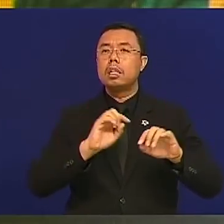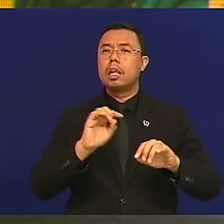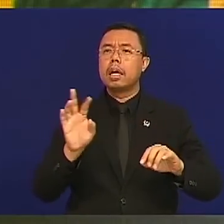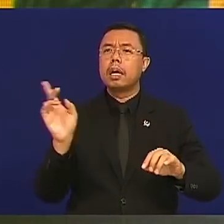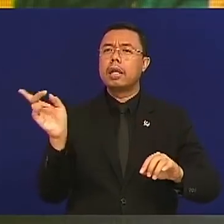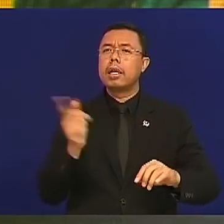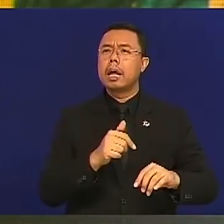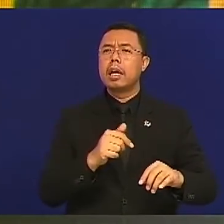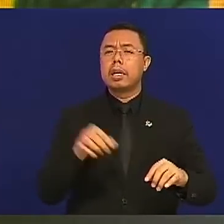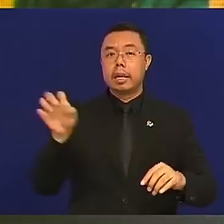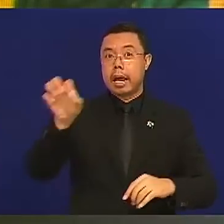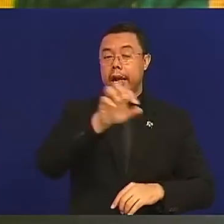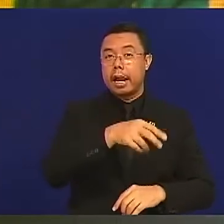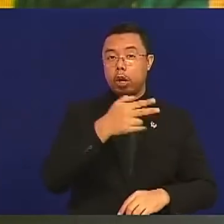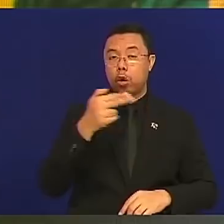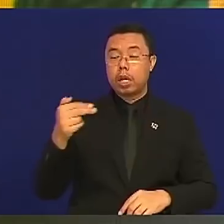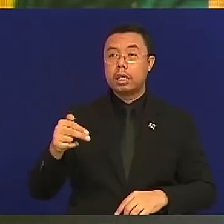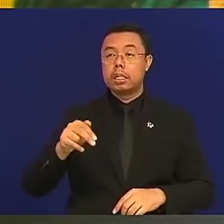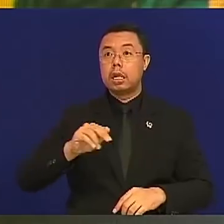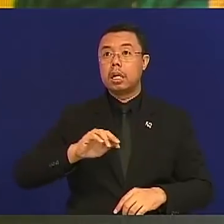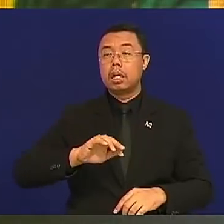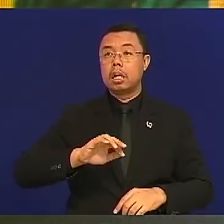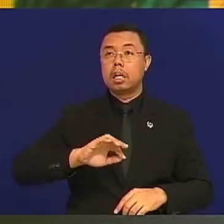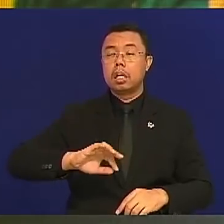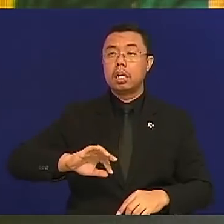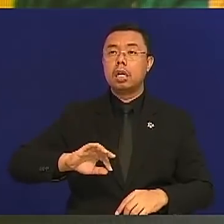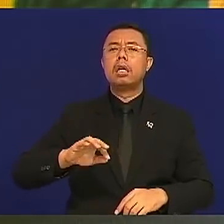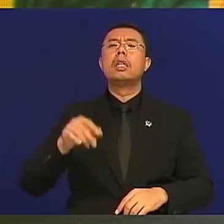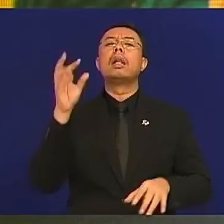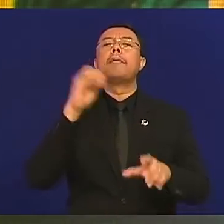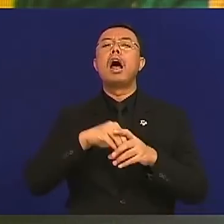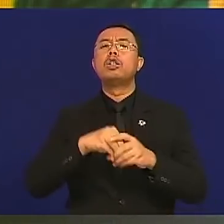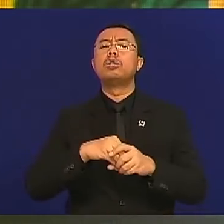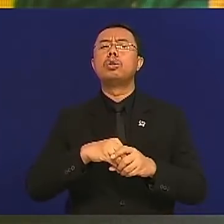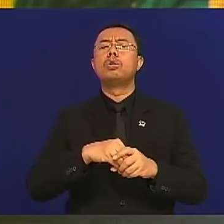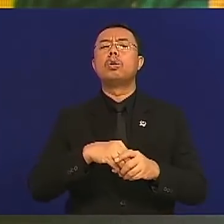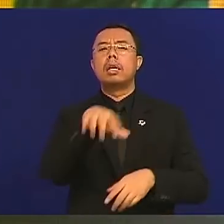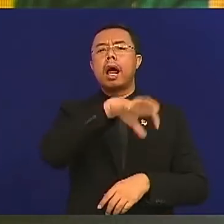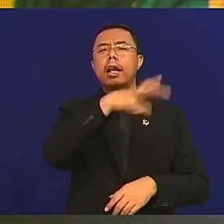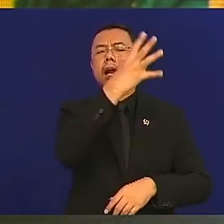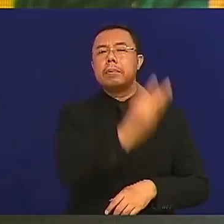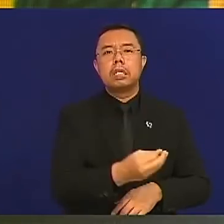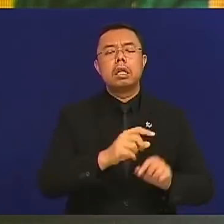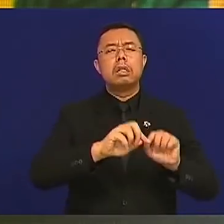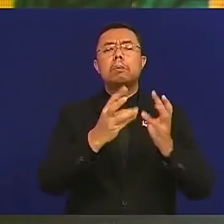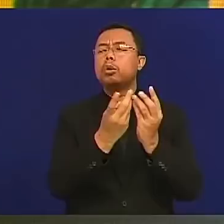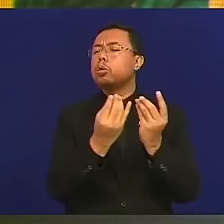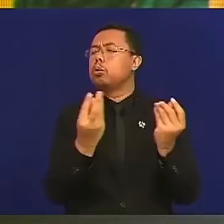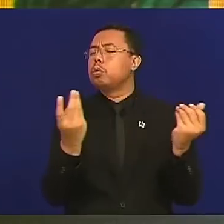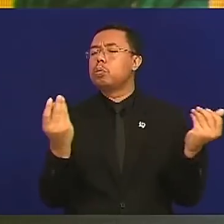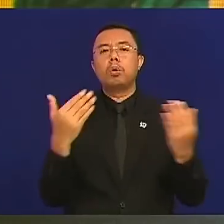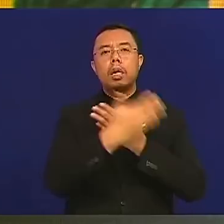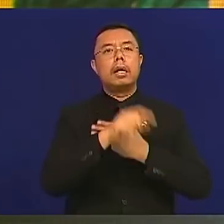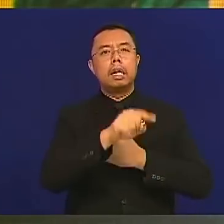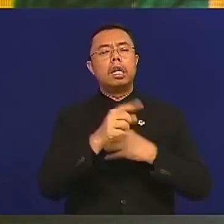selain di beberapa daerah Indonesia bagian timur ya, peta kemiskinan. Tapi saya lihat begitu suburnya negeri itu.